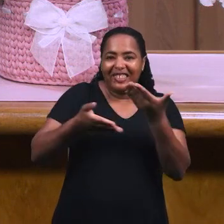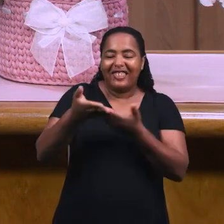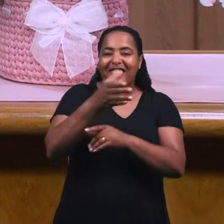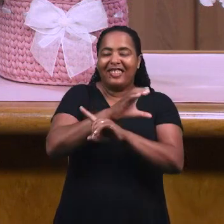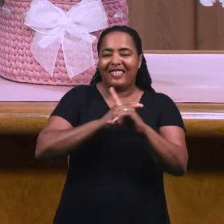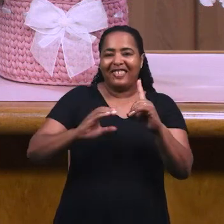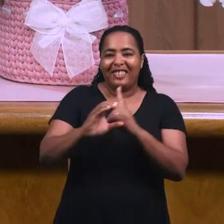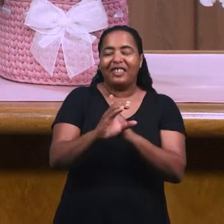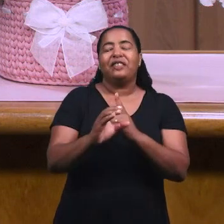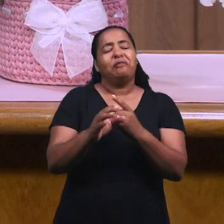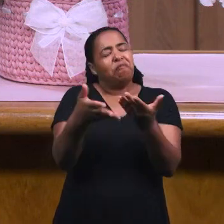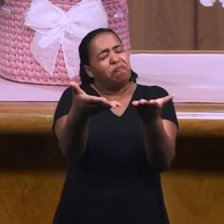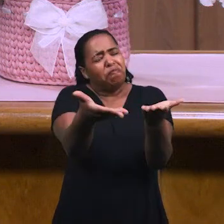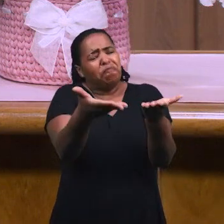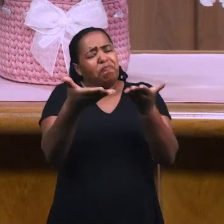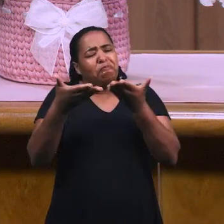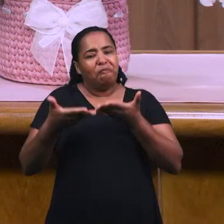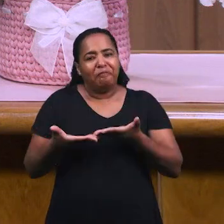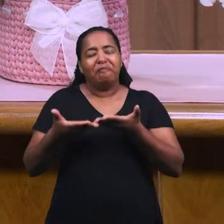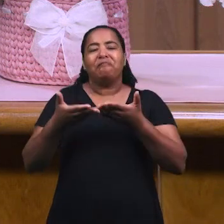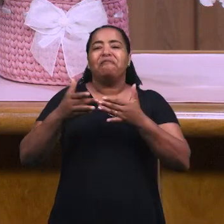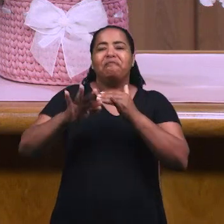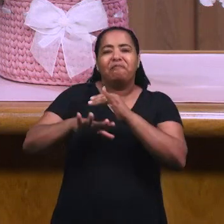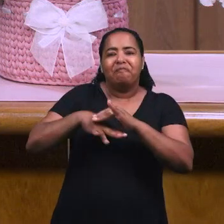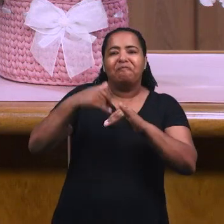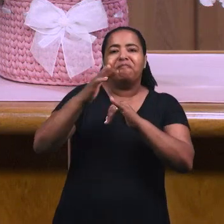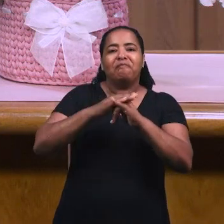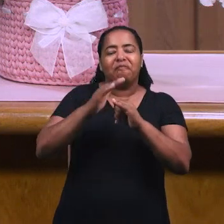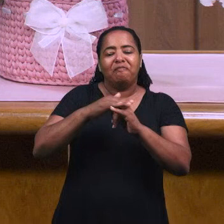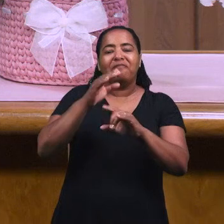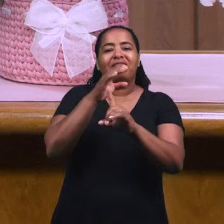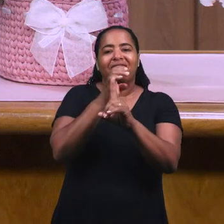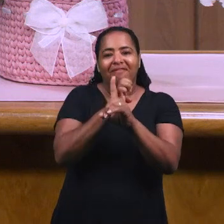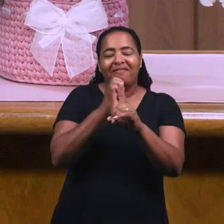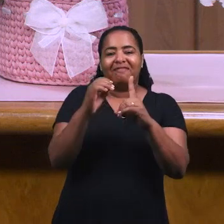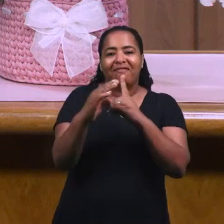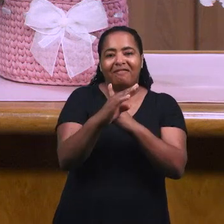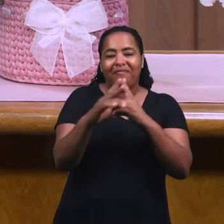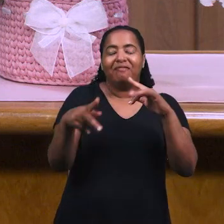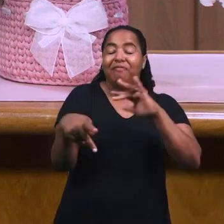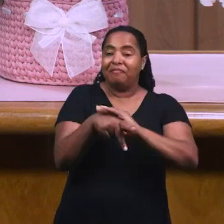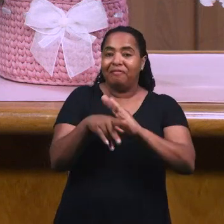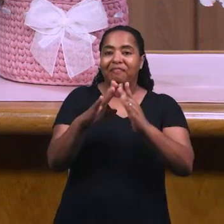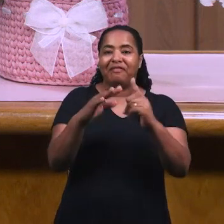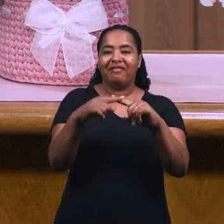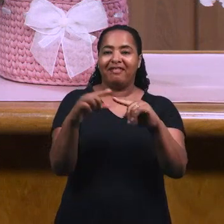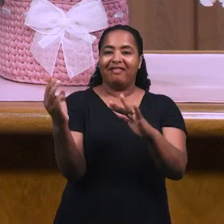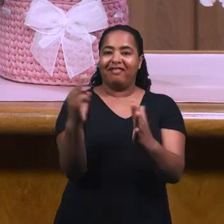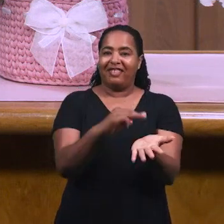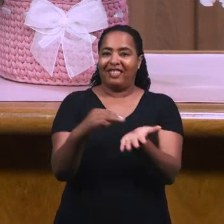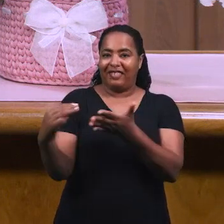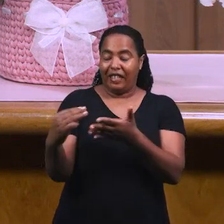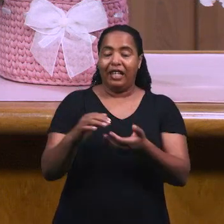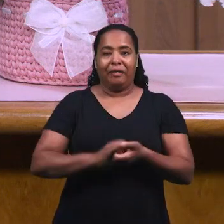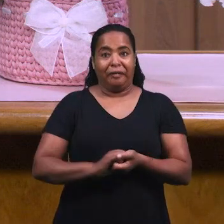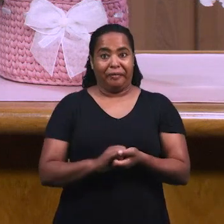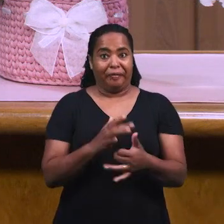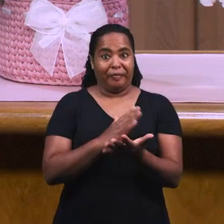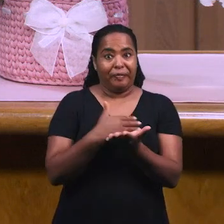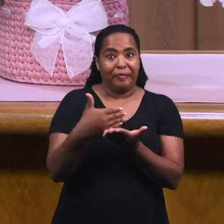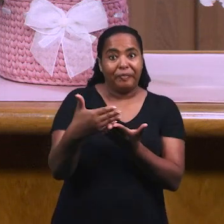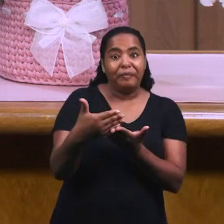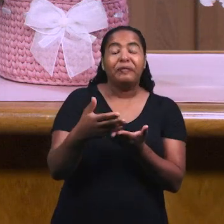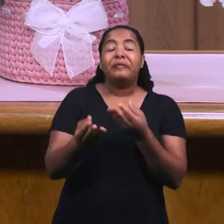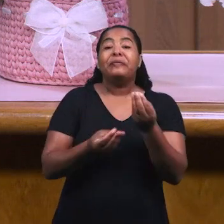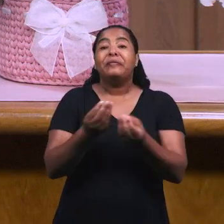vous saluer, vous dire que vous êtes bienvenus dans notre canal, dans le culte de l'église, de l'école biblique dominicale de l'église